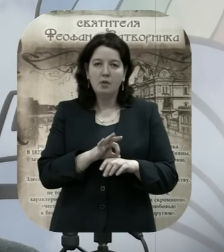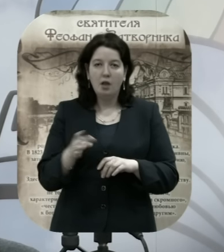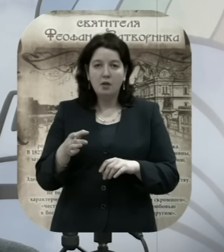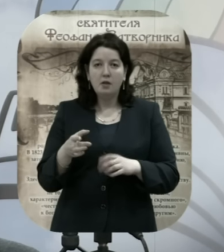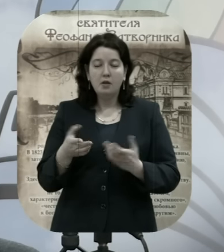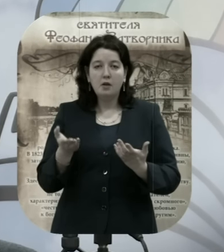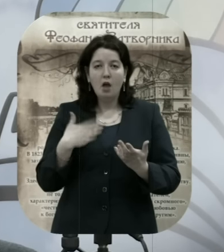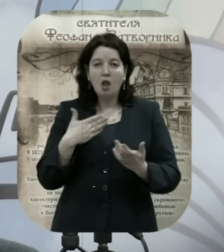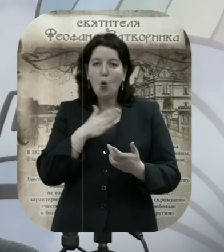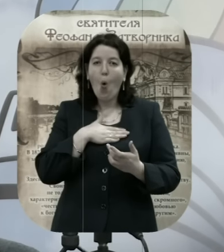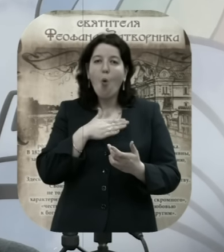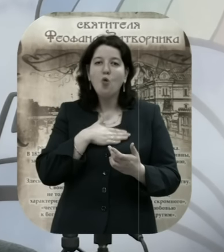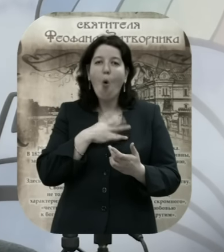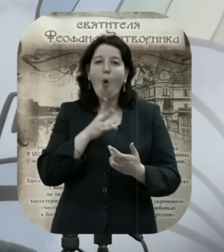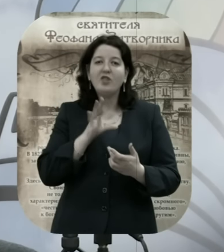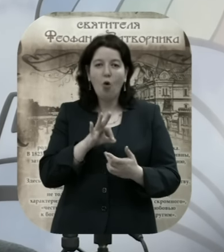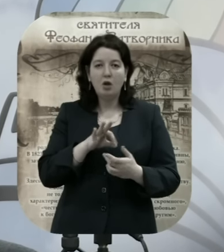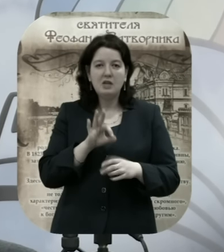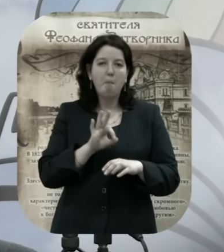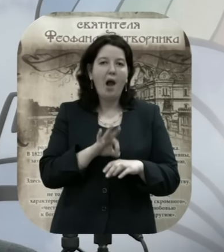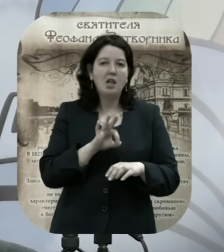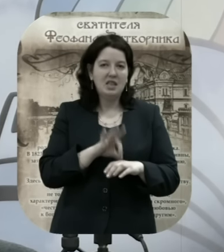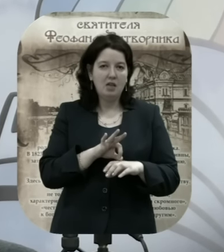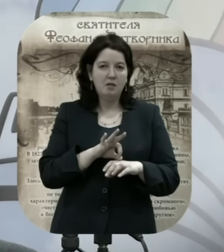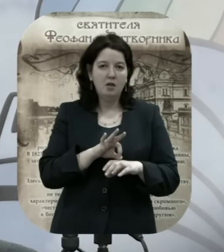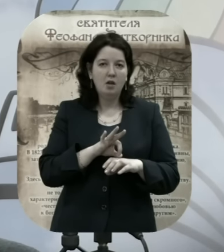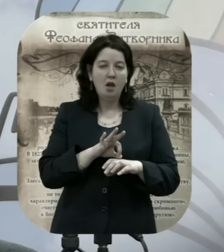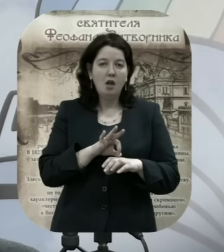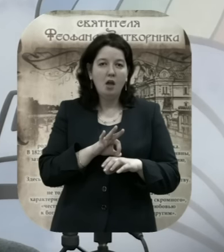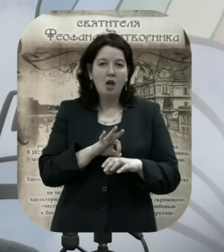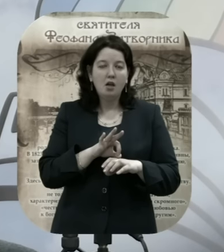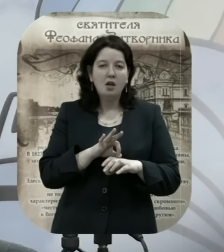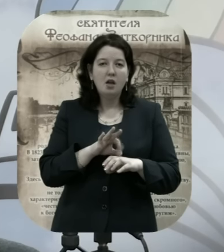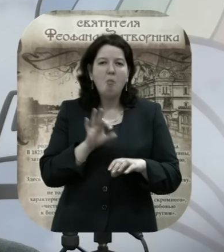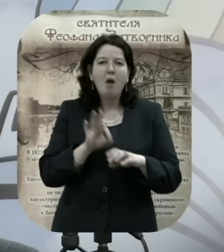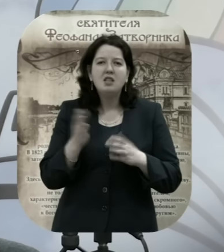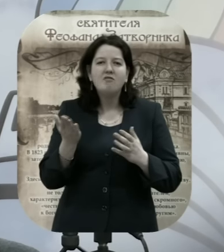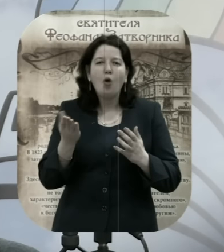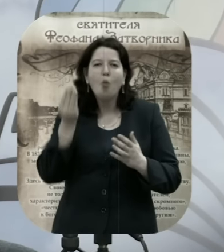Я говорю, духовно больны. Больны в каком смысле?